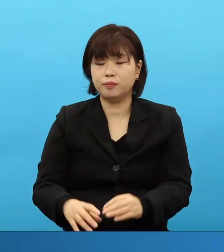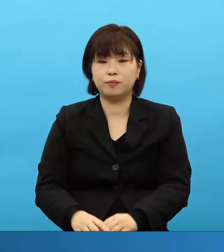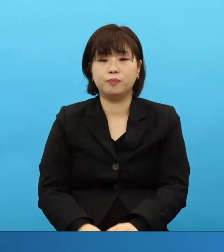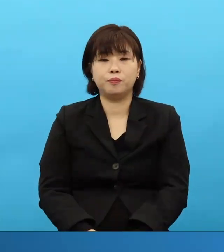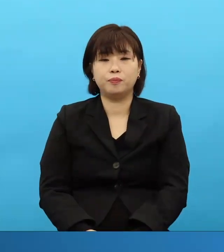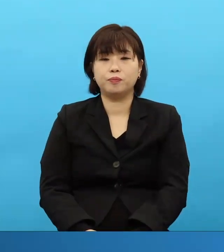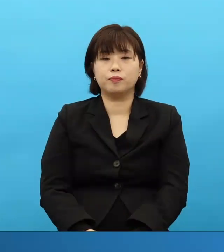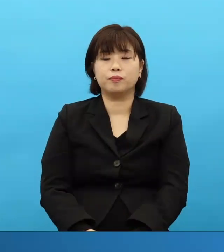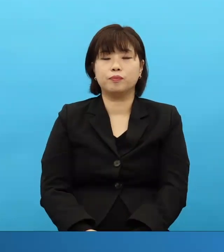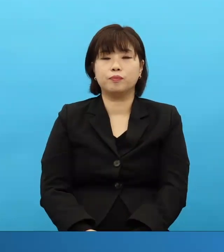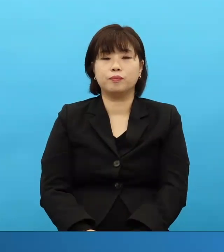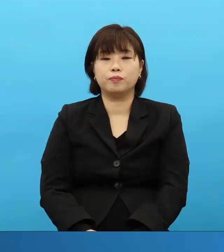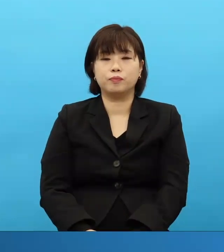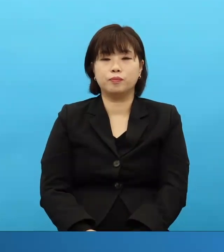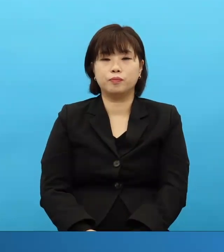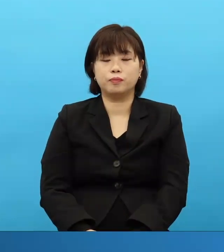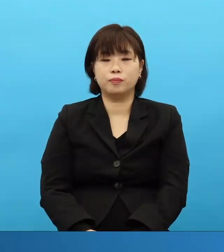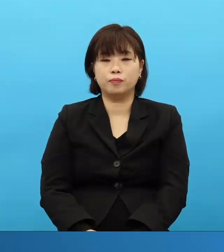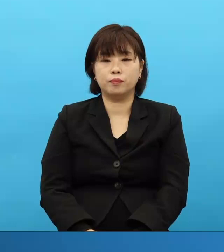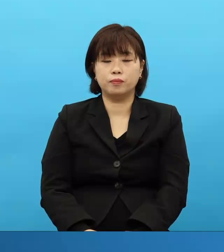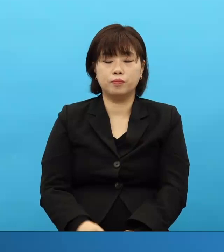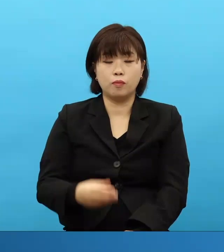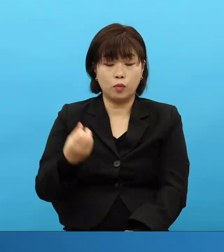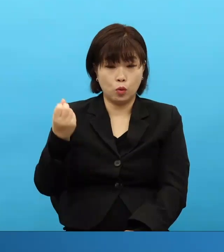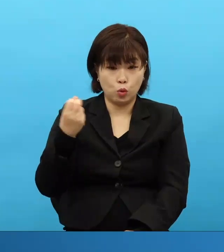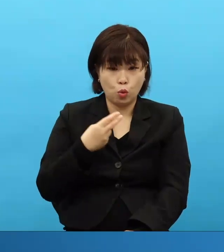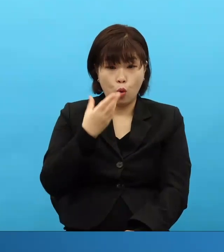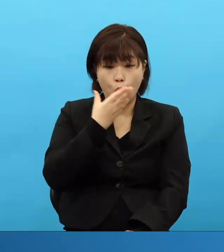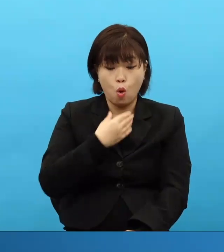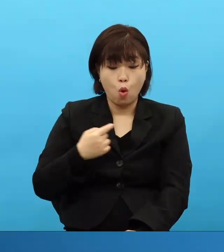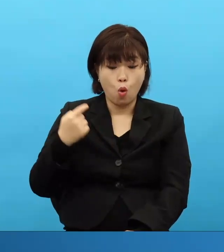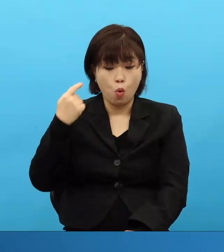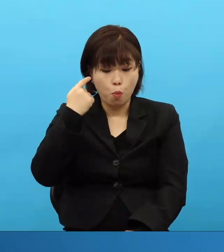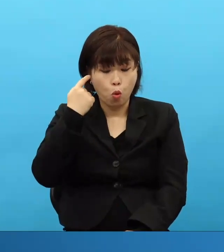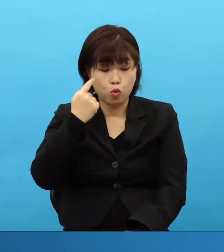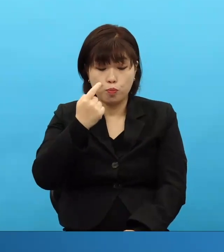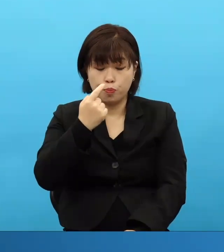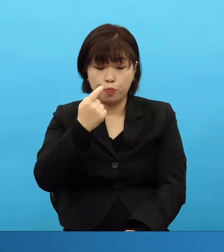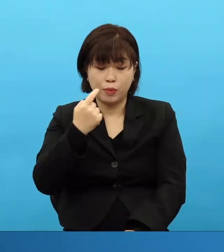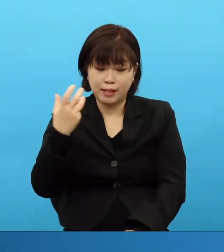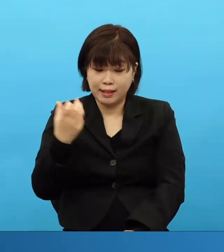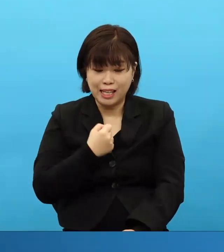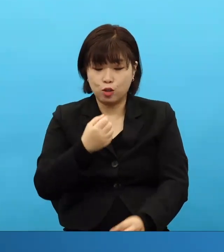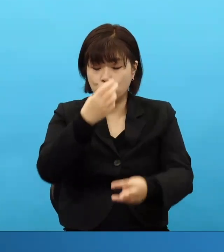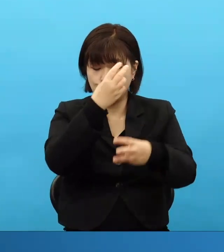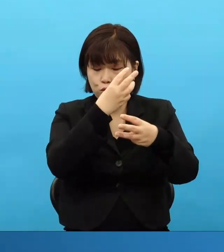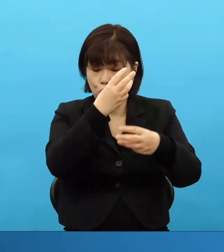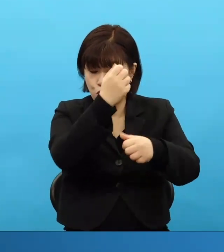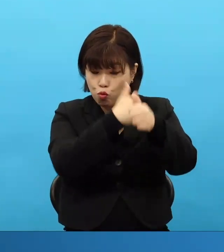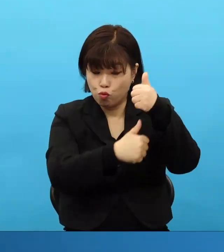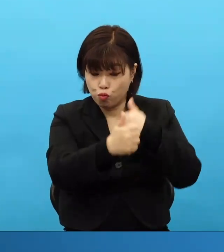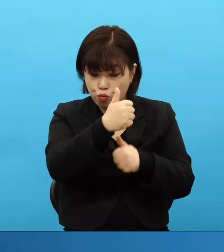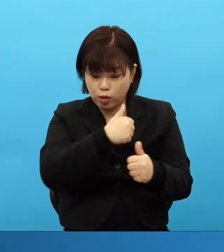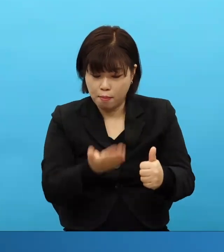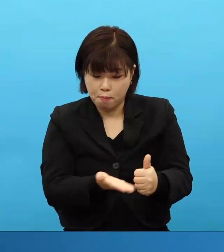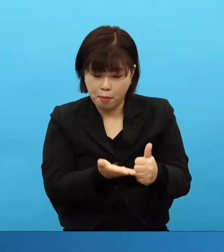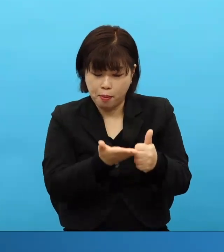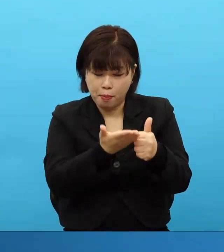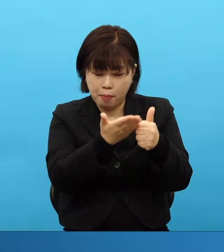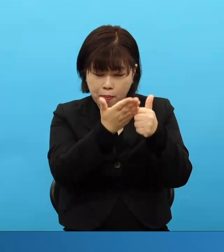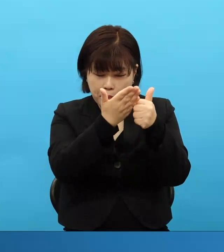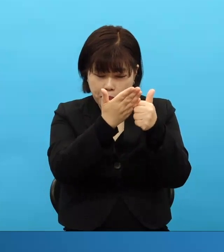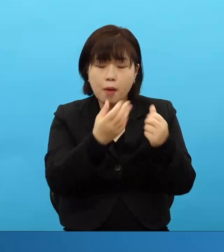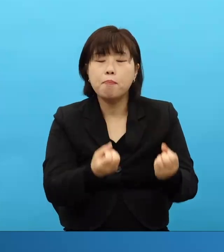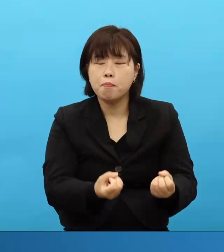그뿐만 아닙니다. Not only that, 복음 후대를 키웁니다. those who are going to raise the gospel posterity. 남길 자요. Those who will leave